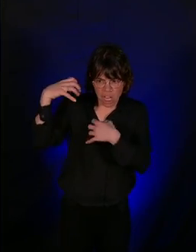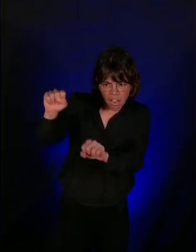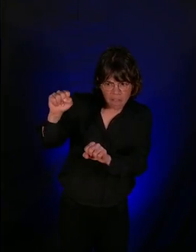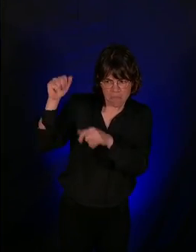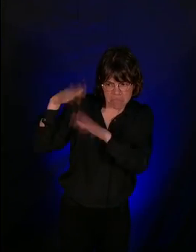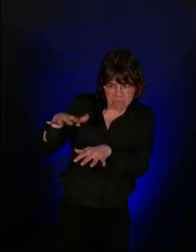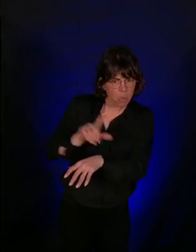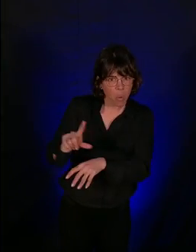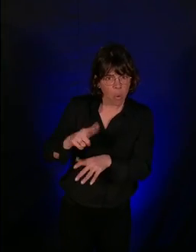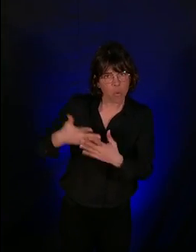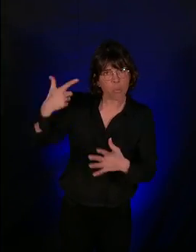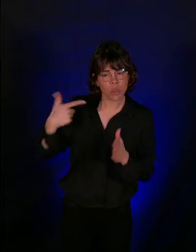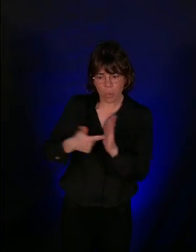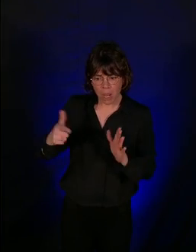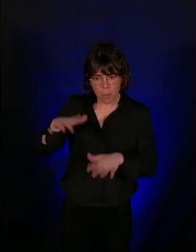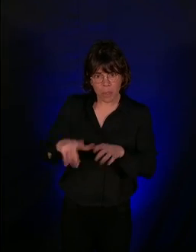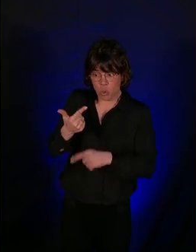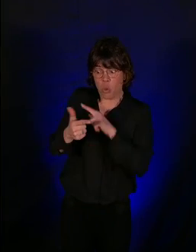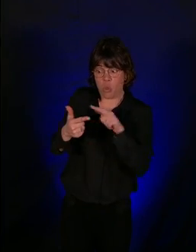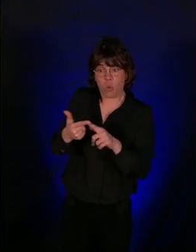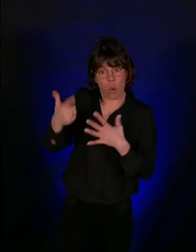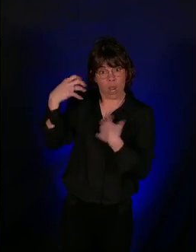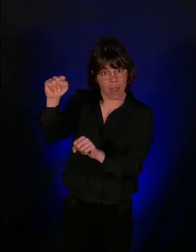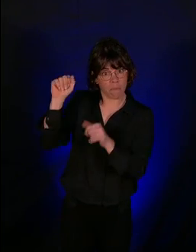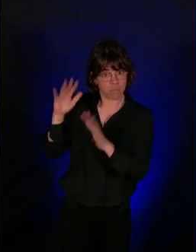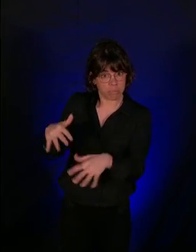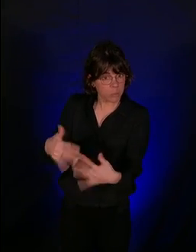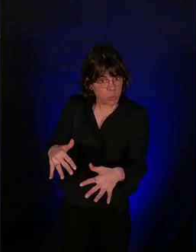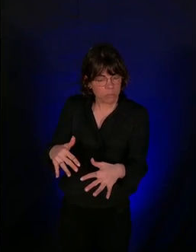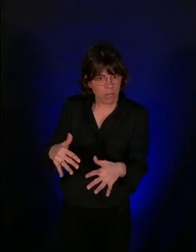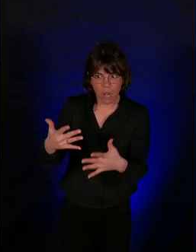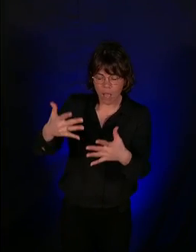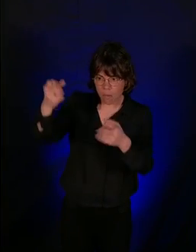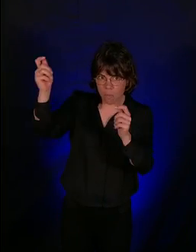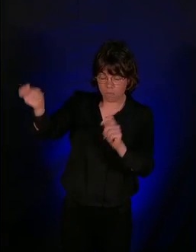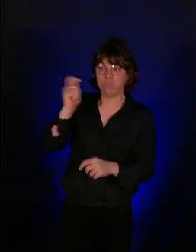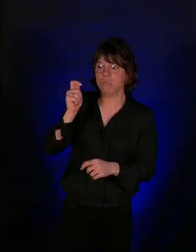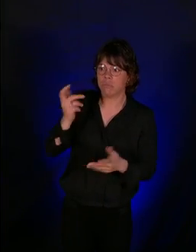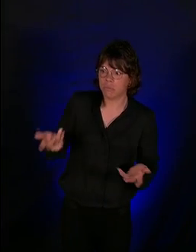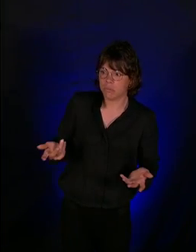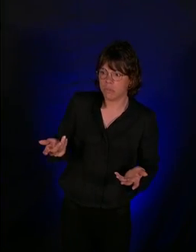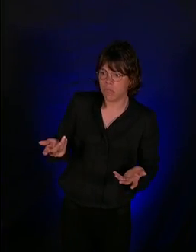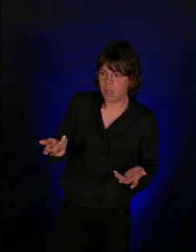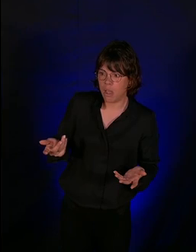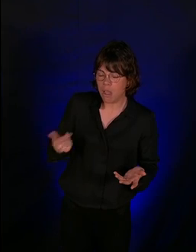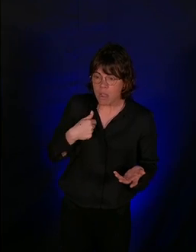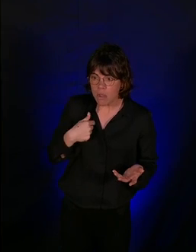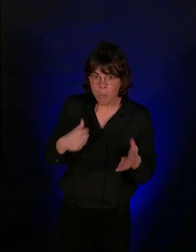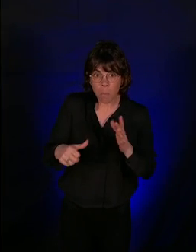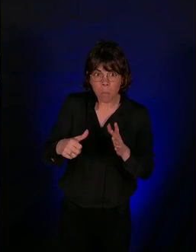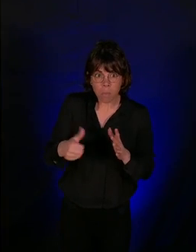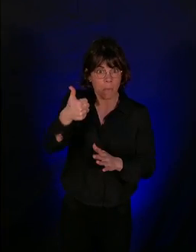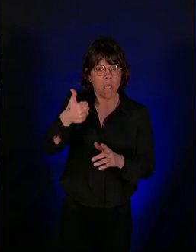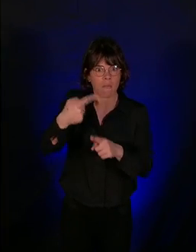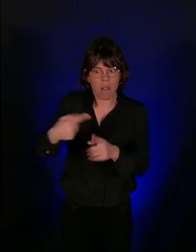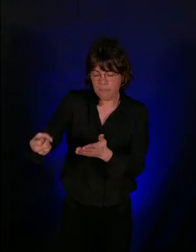deux grèves depuis les années 2000 dans l'entreprise et ça nous est tombé dessus comme un coup de Massu et là dès le premier jour de l'annonce donc on